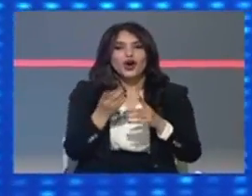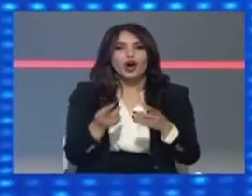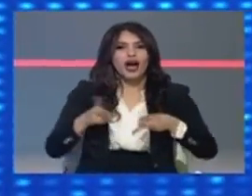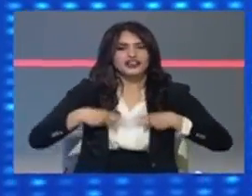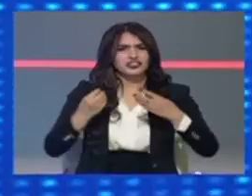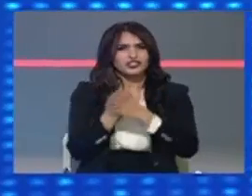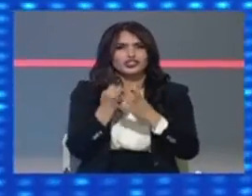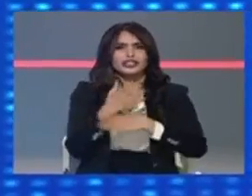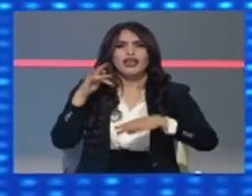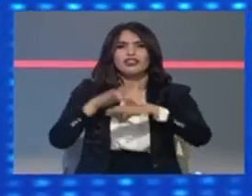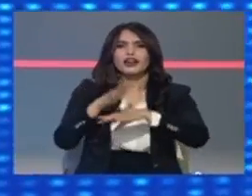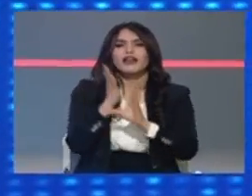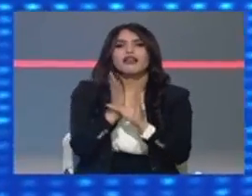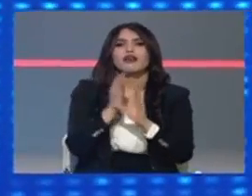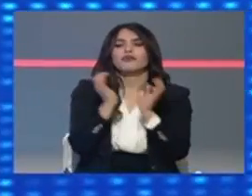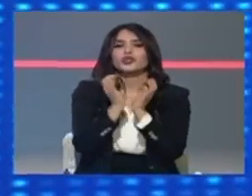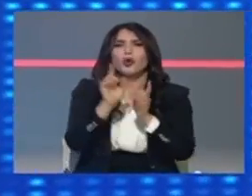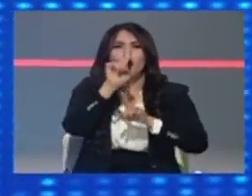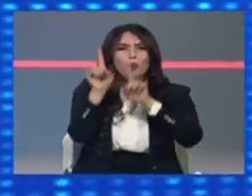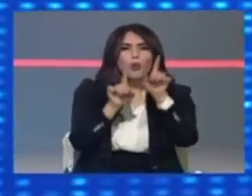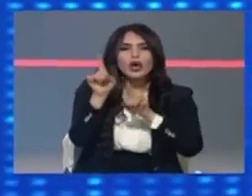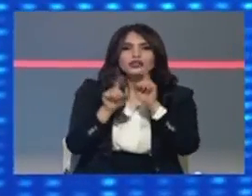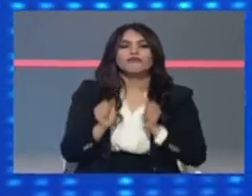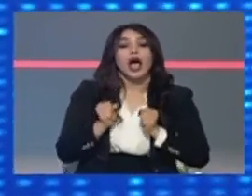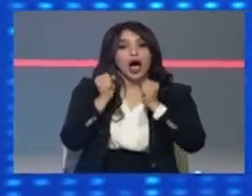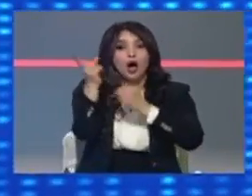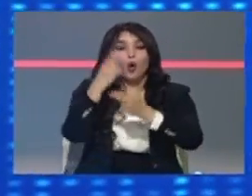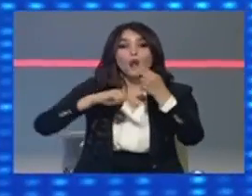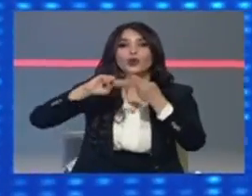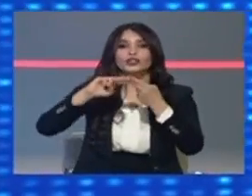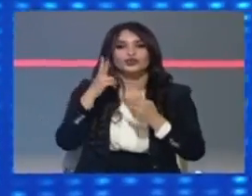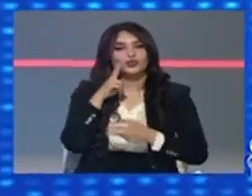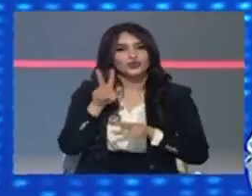الجانب النفسي والاجتماعي؟ أسئلة نحاول الإجابة عنها من خلال